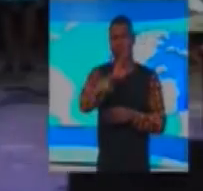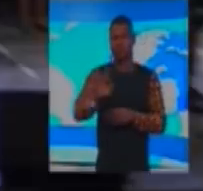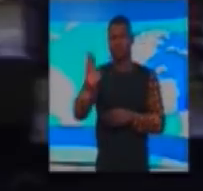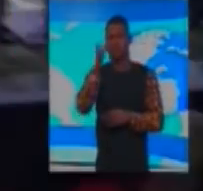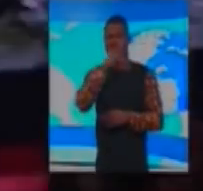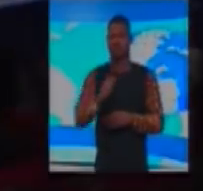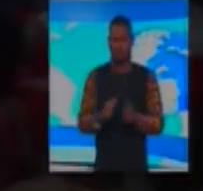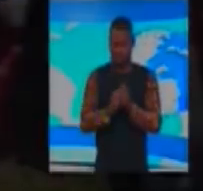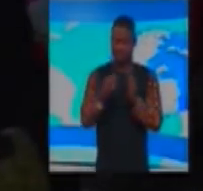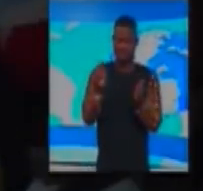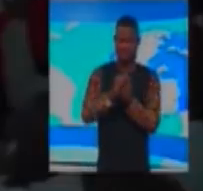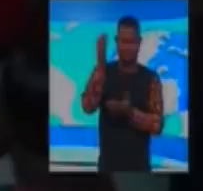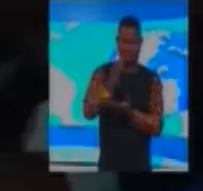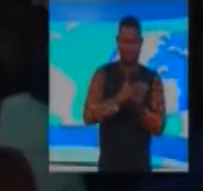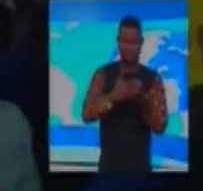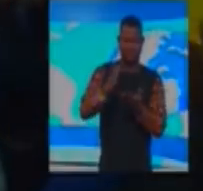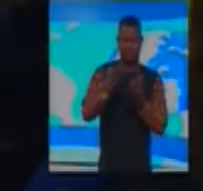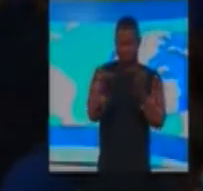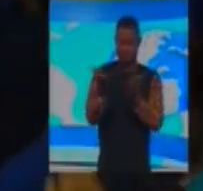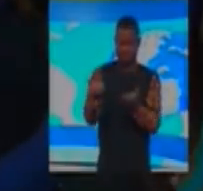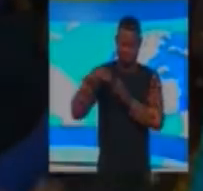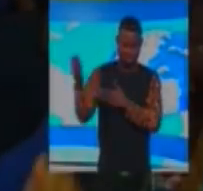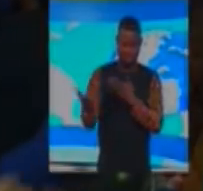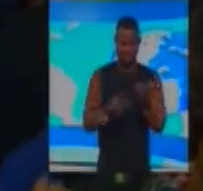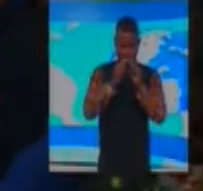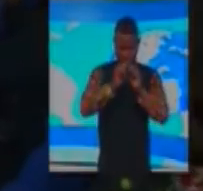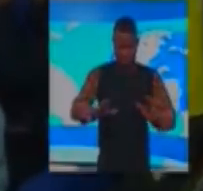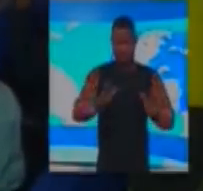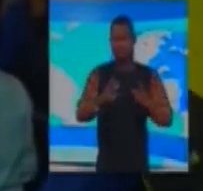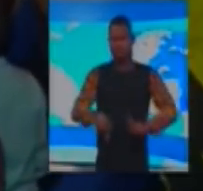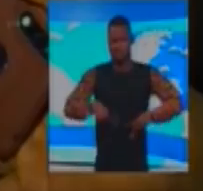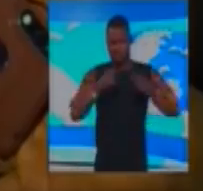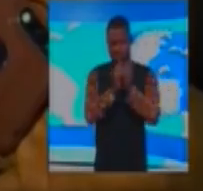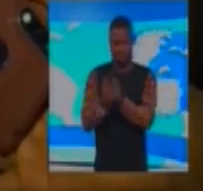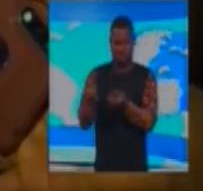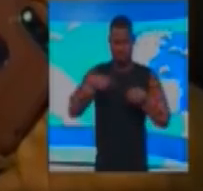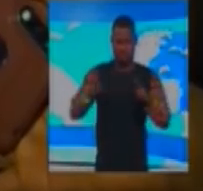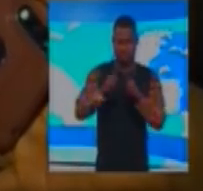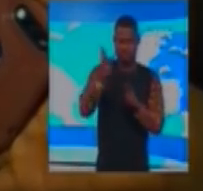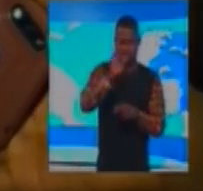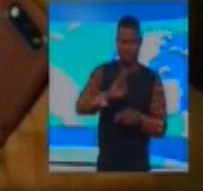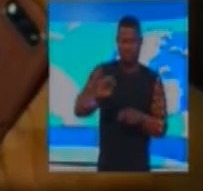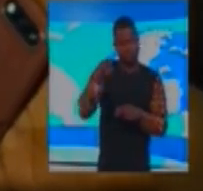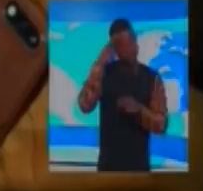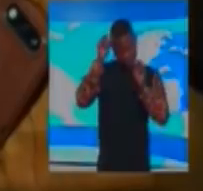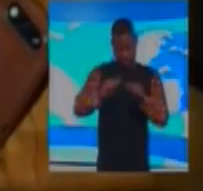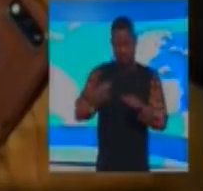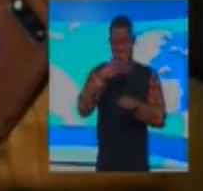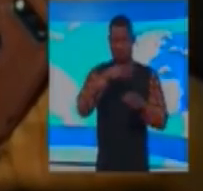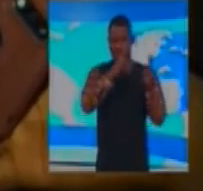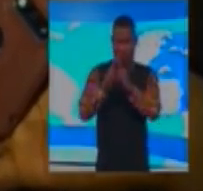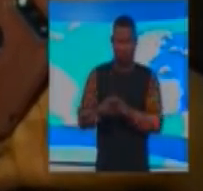à travers ce concert, veut prôner la paix et le vivre ensemble au Burkina Faso. Pour pouvoir regrouper un certain